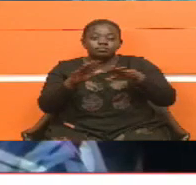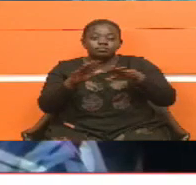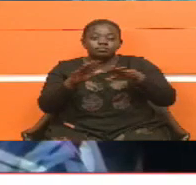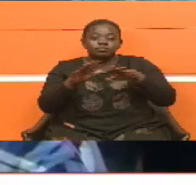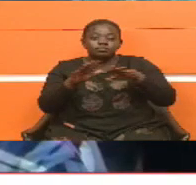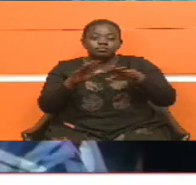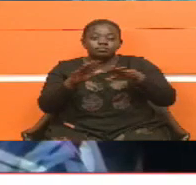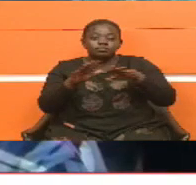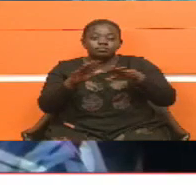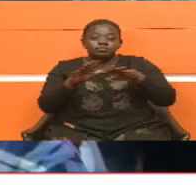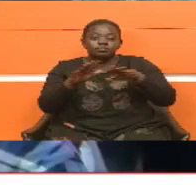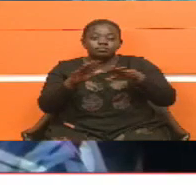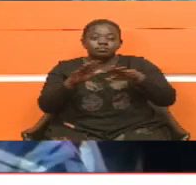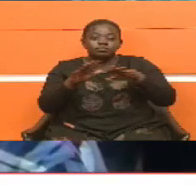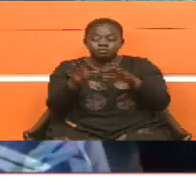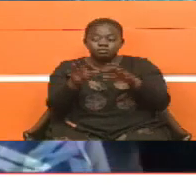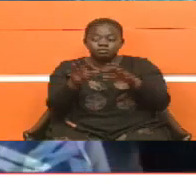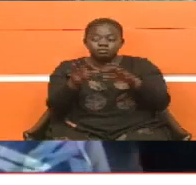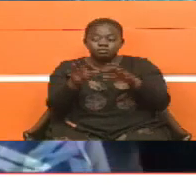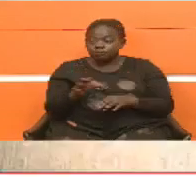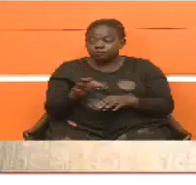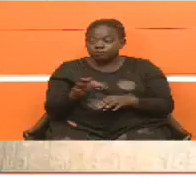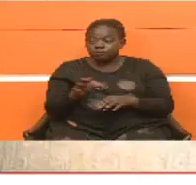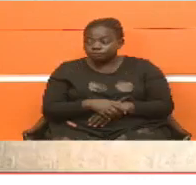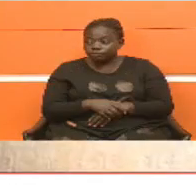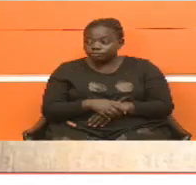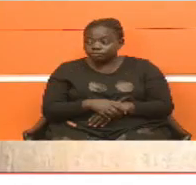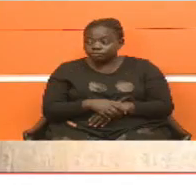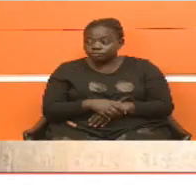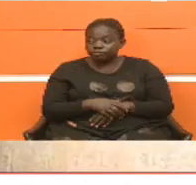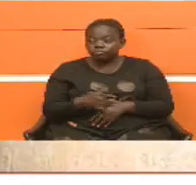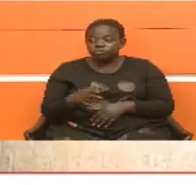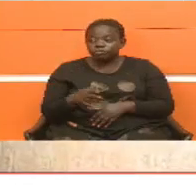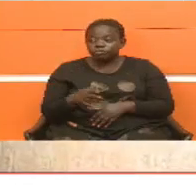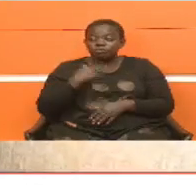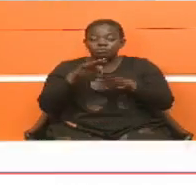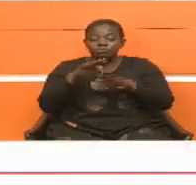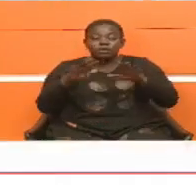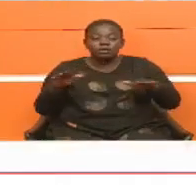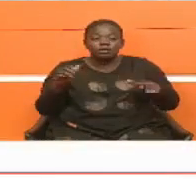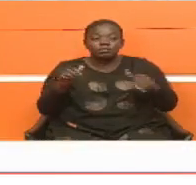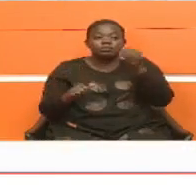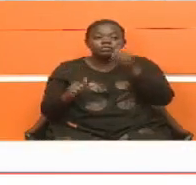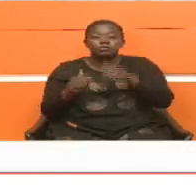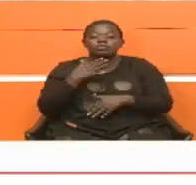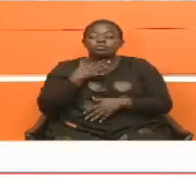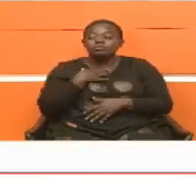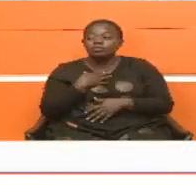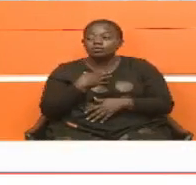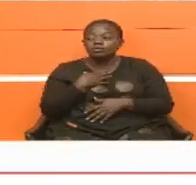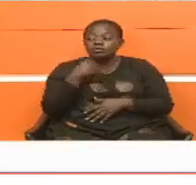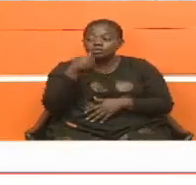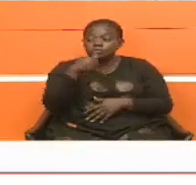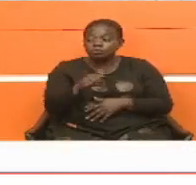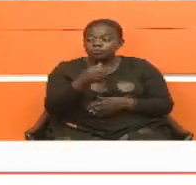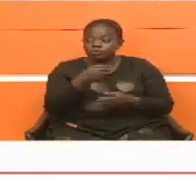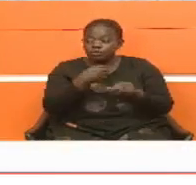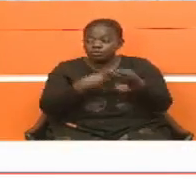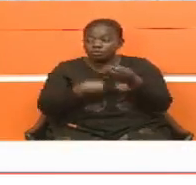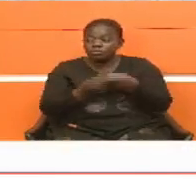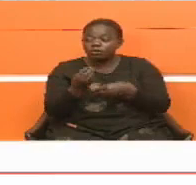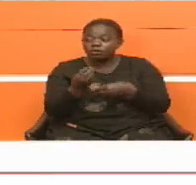gye basinziirako okumulisa akakanja. Poloti yange ginjagala abasibu. Poloti gwe wagigula? Nga